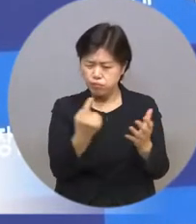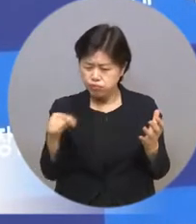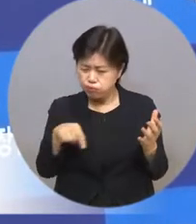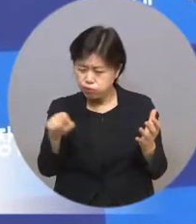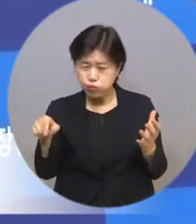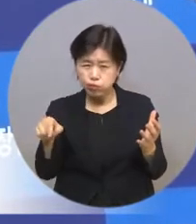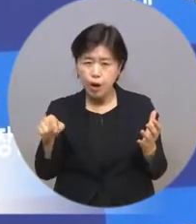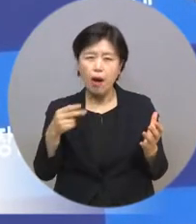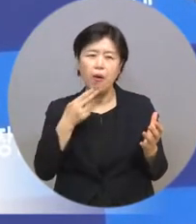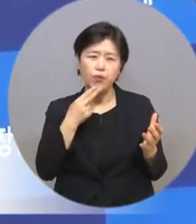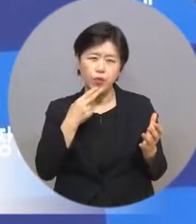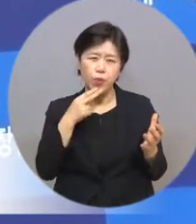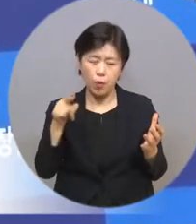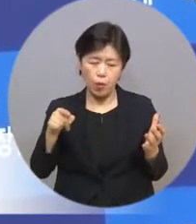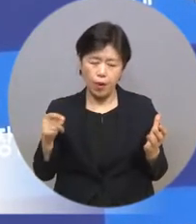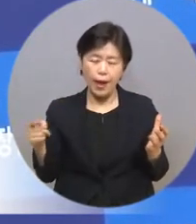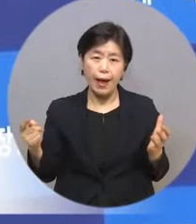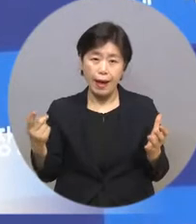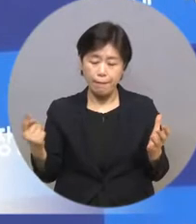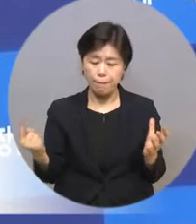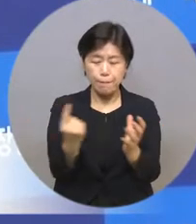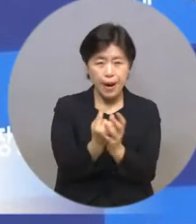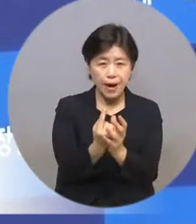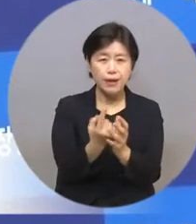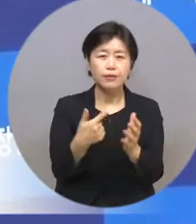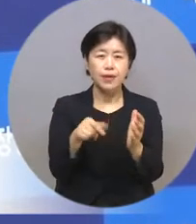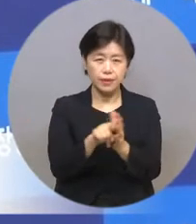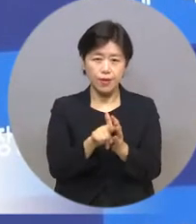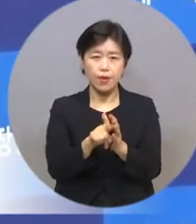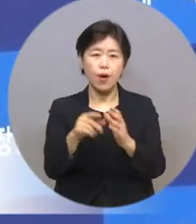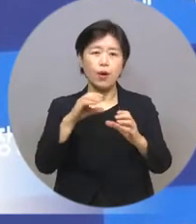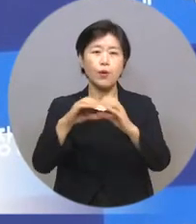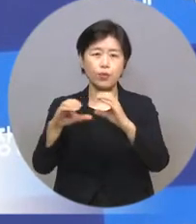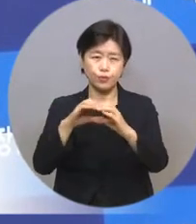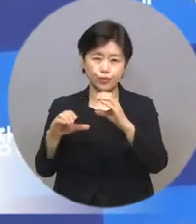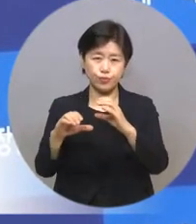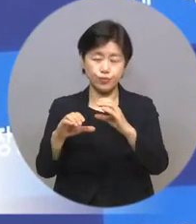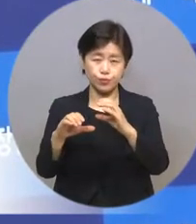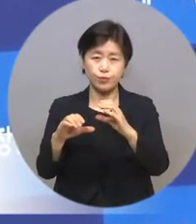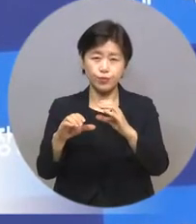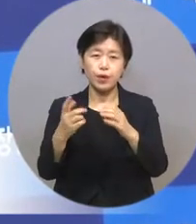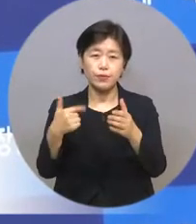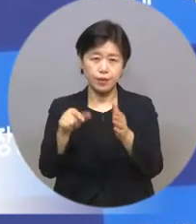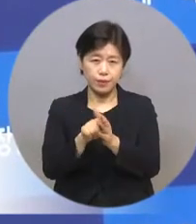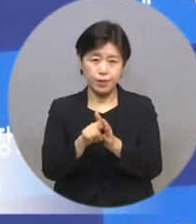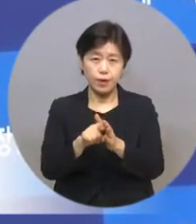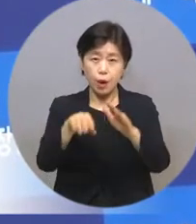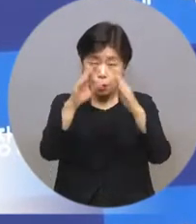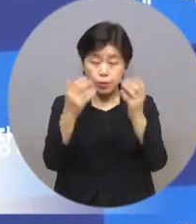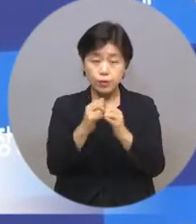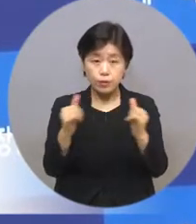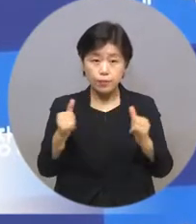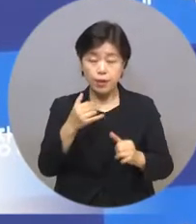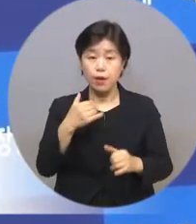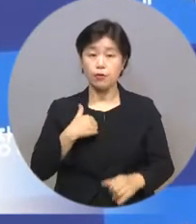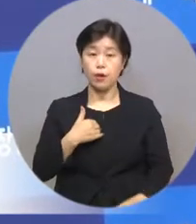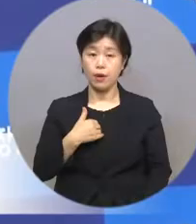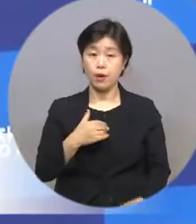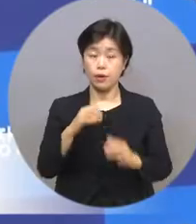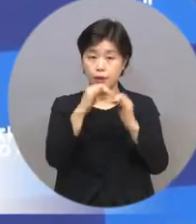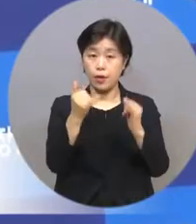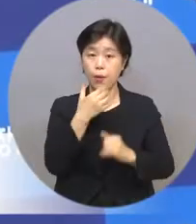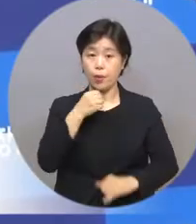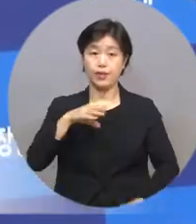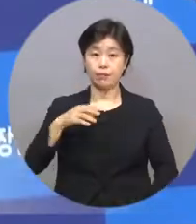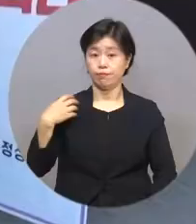21세기는 커뮤니티 케어라는 생각을 가지고 소통하면서 모두 다 사회복지사라는 생각을 가지고 일을